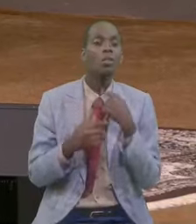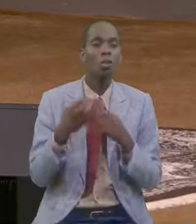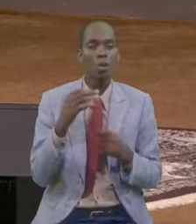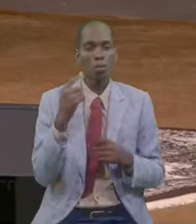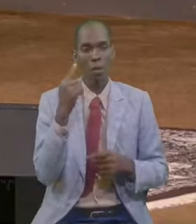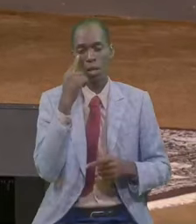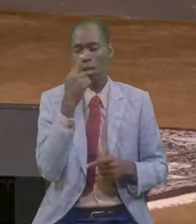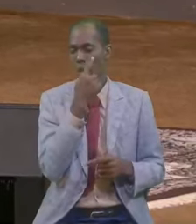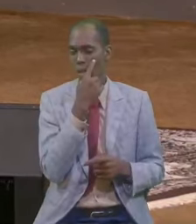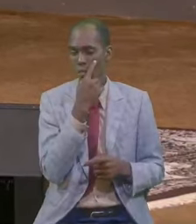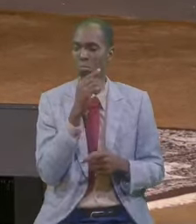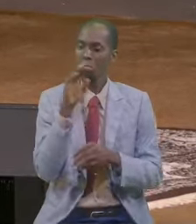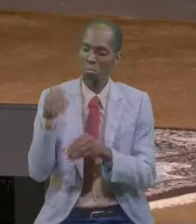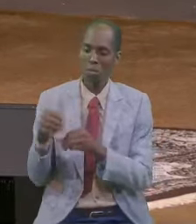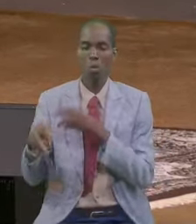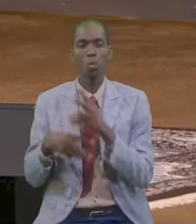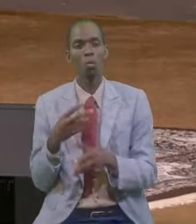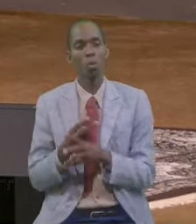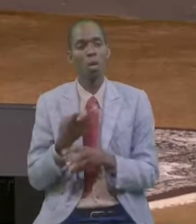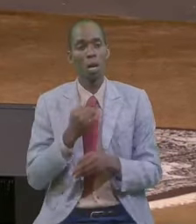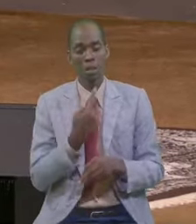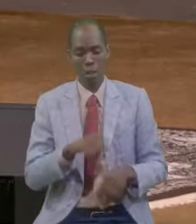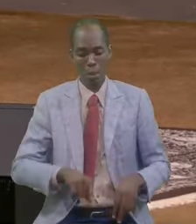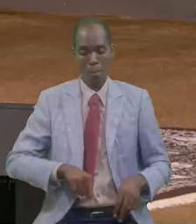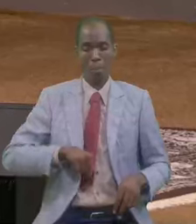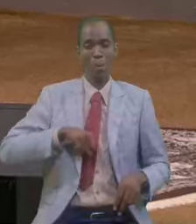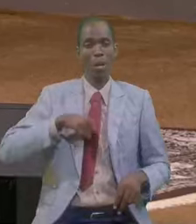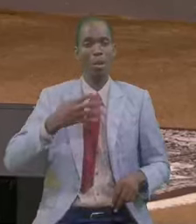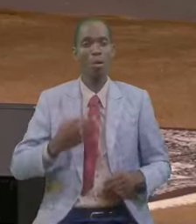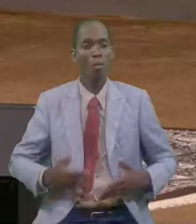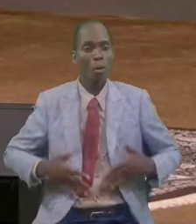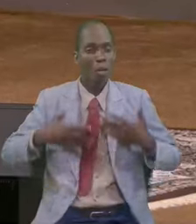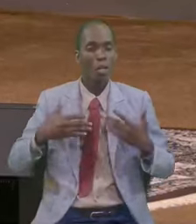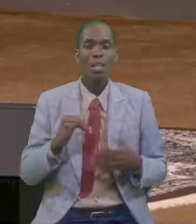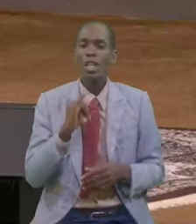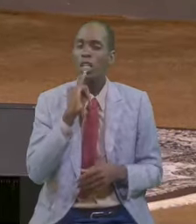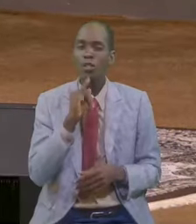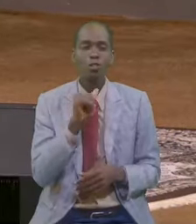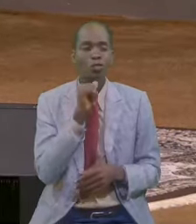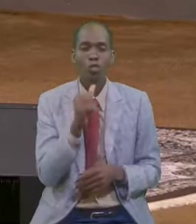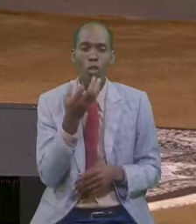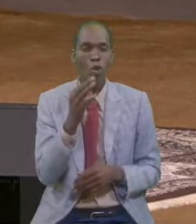la convoitise des cieux, cela vient du monde, et l'orgueil de la vie, cela